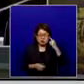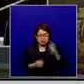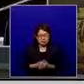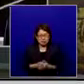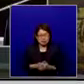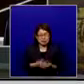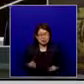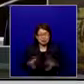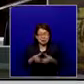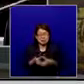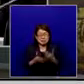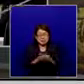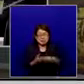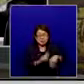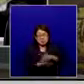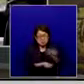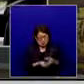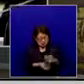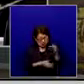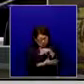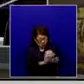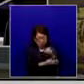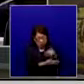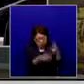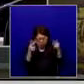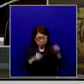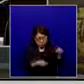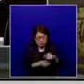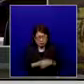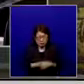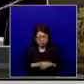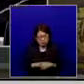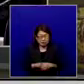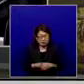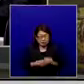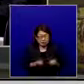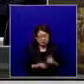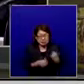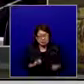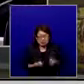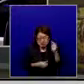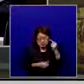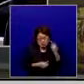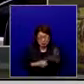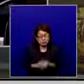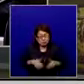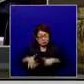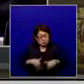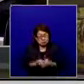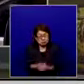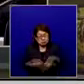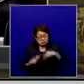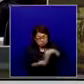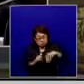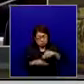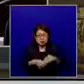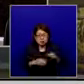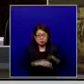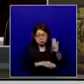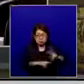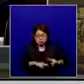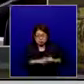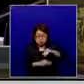ดนี้เขาหลอกท่านหรือเปล่าทีมเศรษฐกิจชุดนี้เก่งจริงหรือเปล่าภาคประชาชนขับเคลื่อน 95% แต่ดันสั่